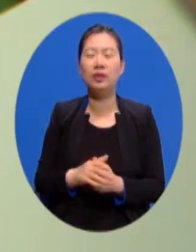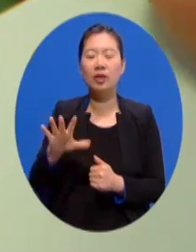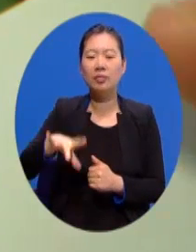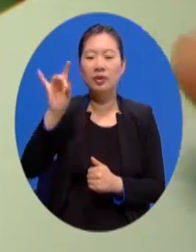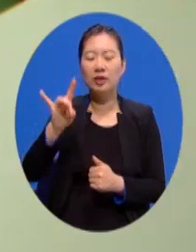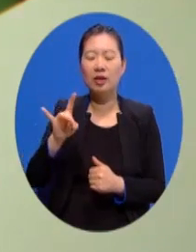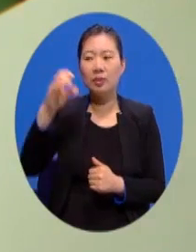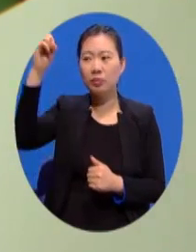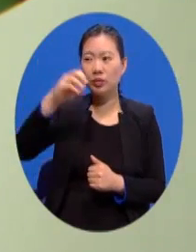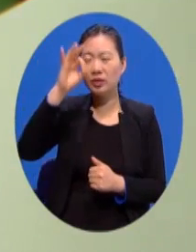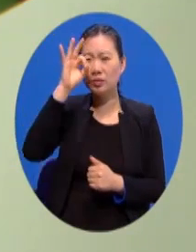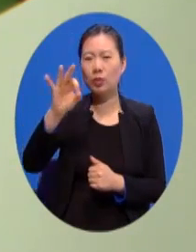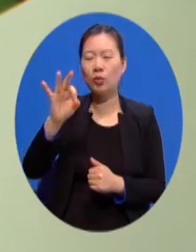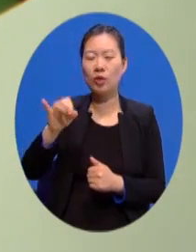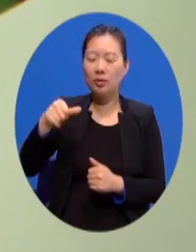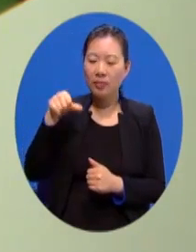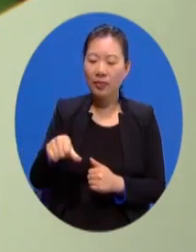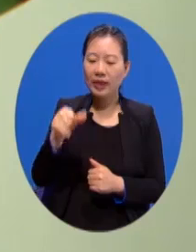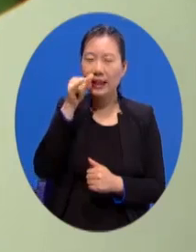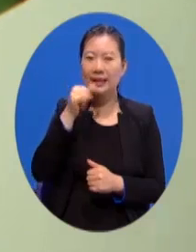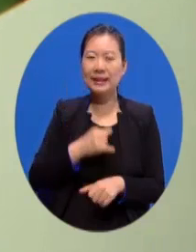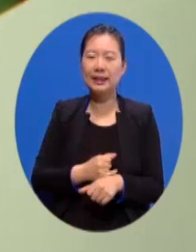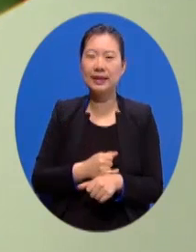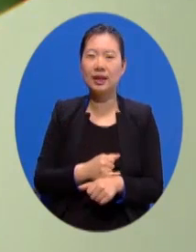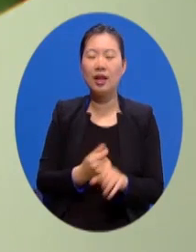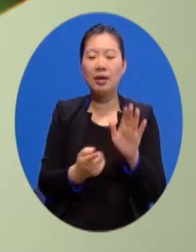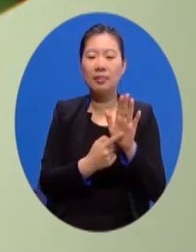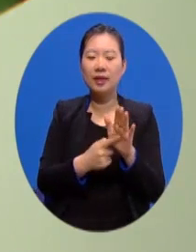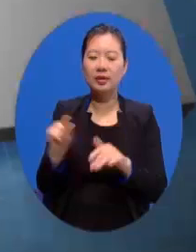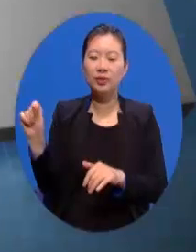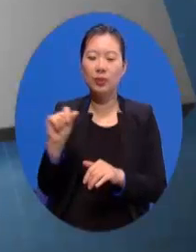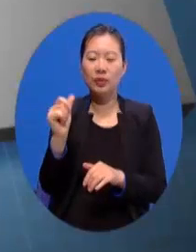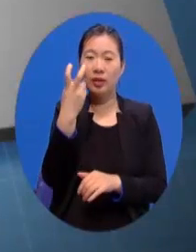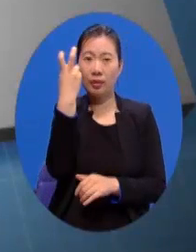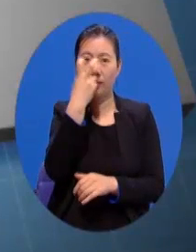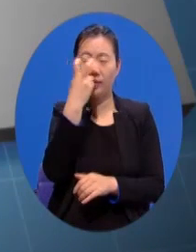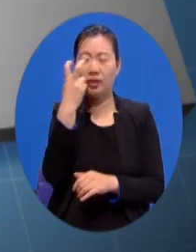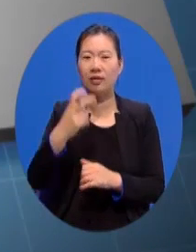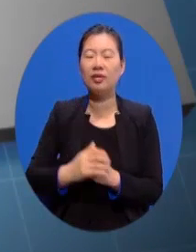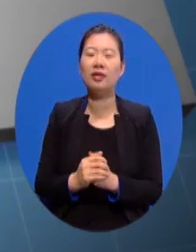먼저 불빛을 보고 버튼을 누르는 반응 속도 검사.